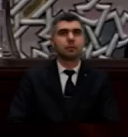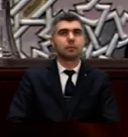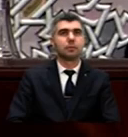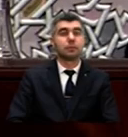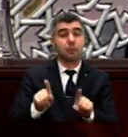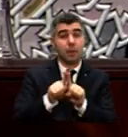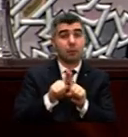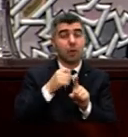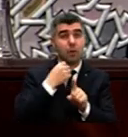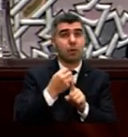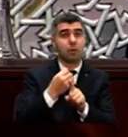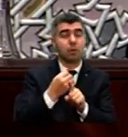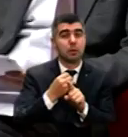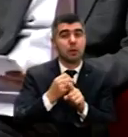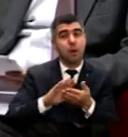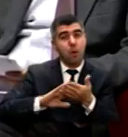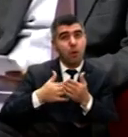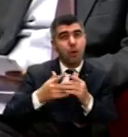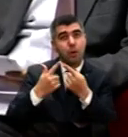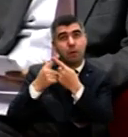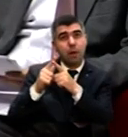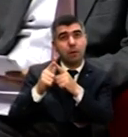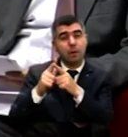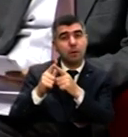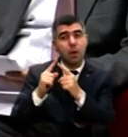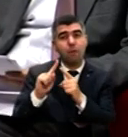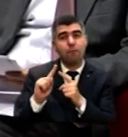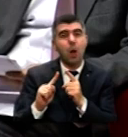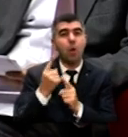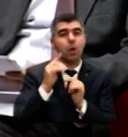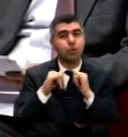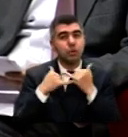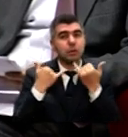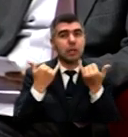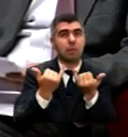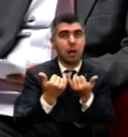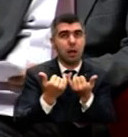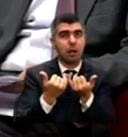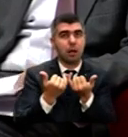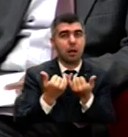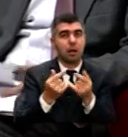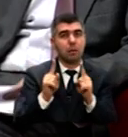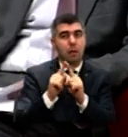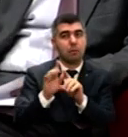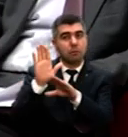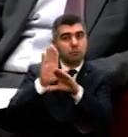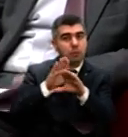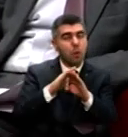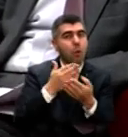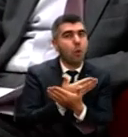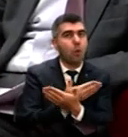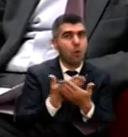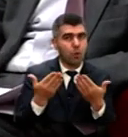الحمايه الاجتماعيه واش كان شي واحد يتكلم عليها او اول مناظره درت يلا درناها واستدعيناكم وجيتو.